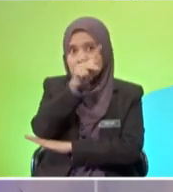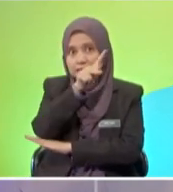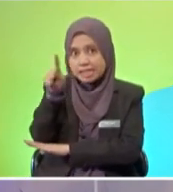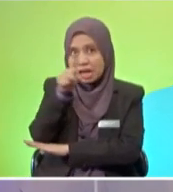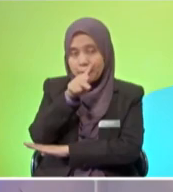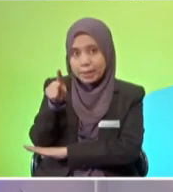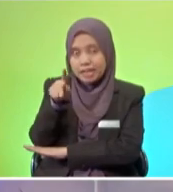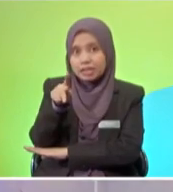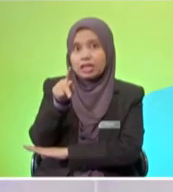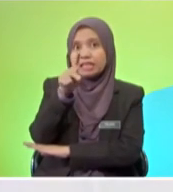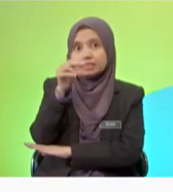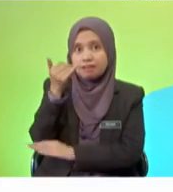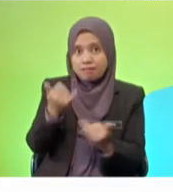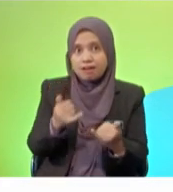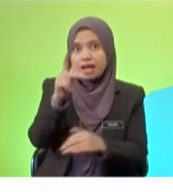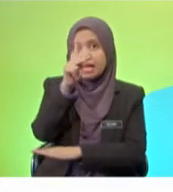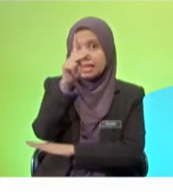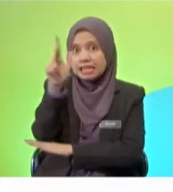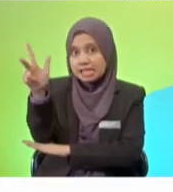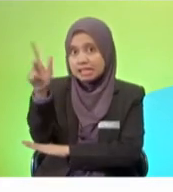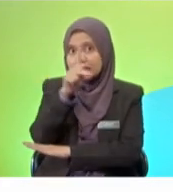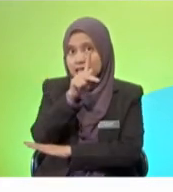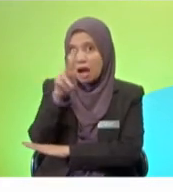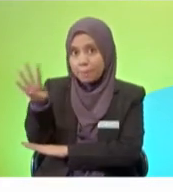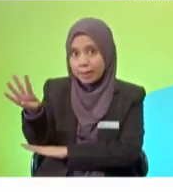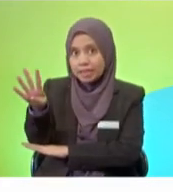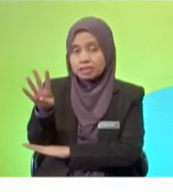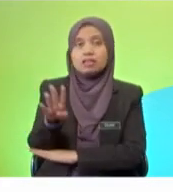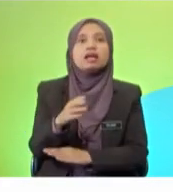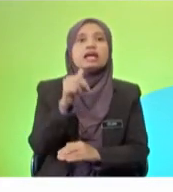contoh rima akhir